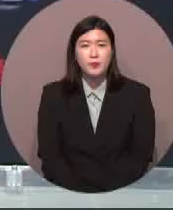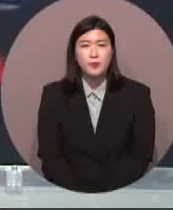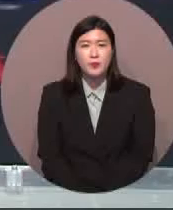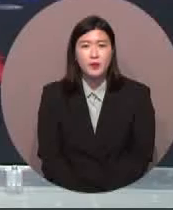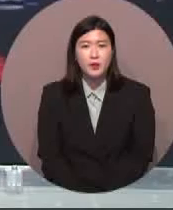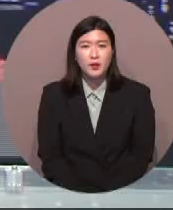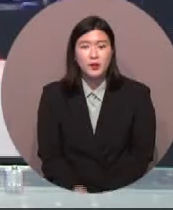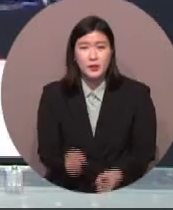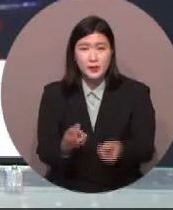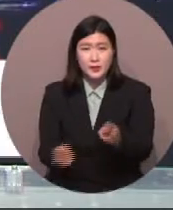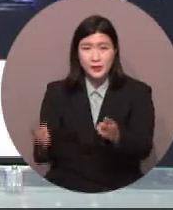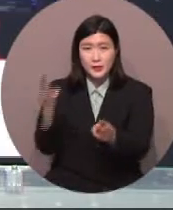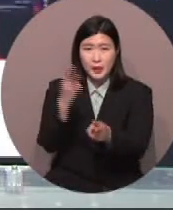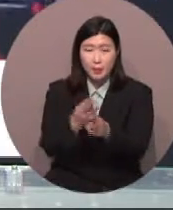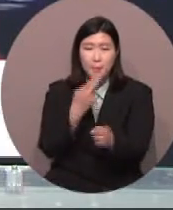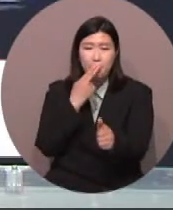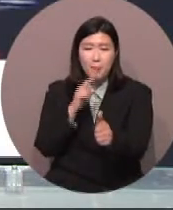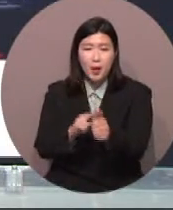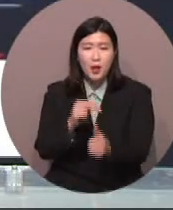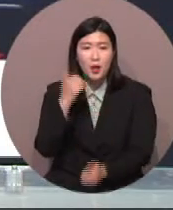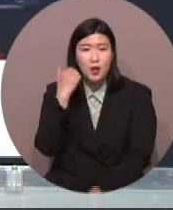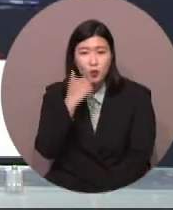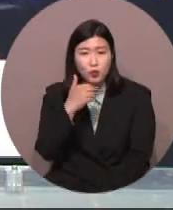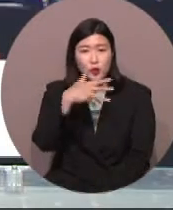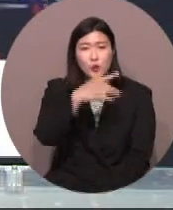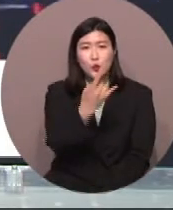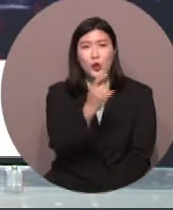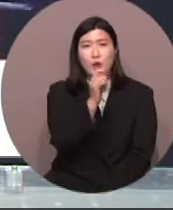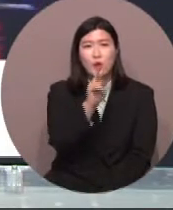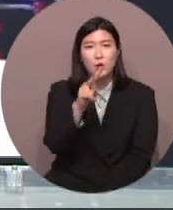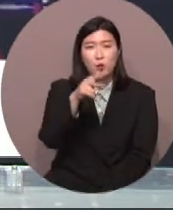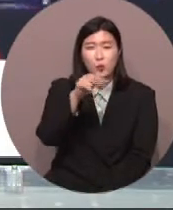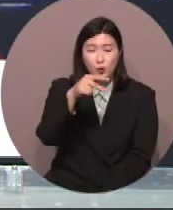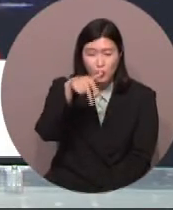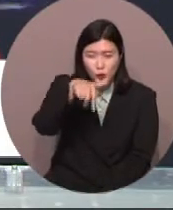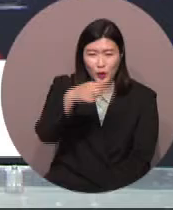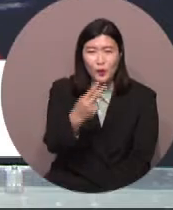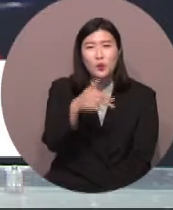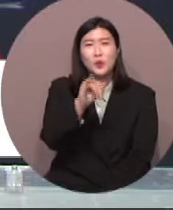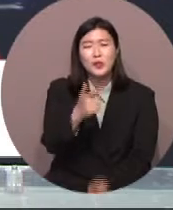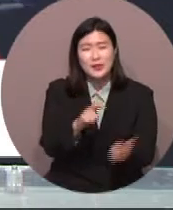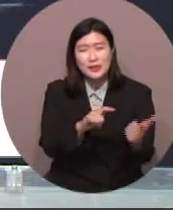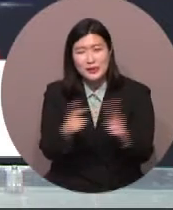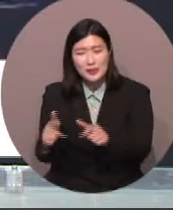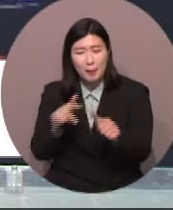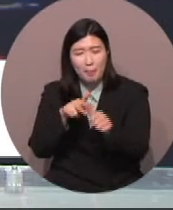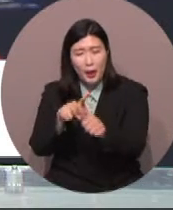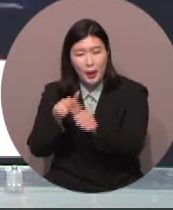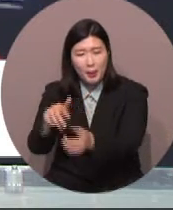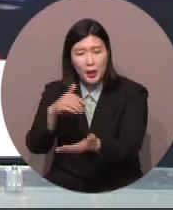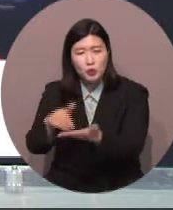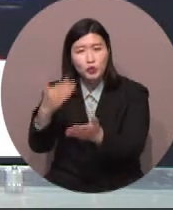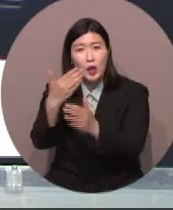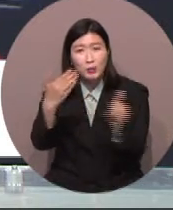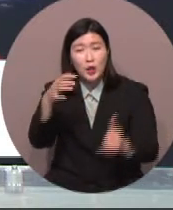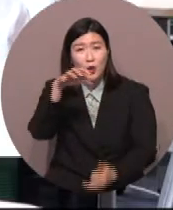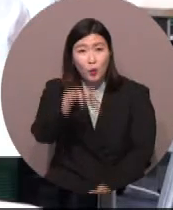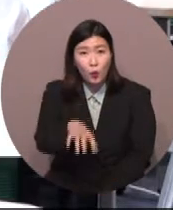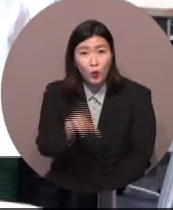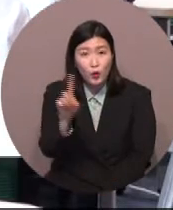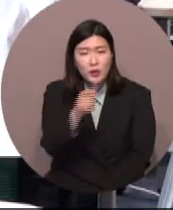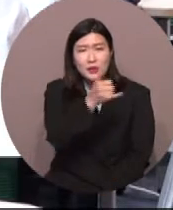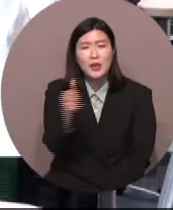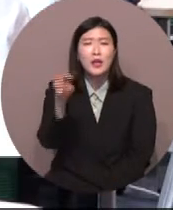3선에 도전한 현 체교 진 교육감 등 모두 9명의 예비 후보들이 출사표를 던진 제 종시 교육감